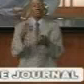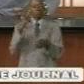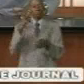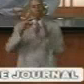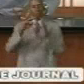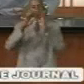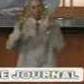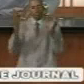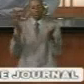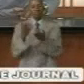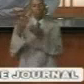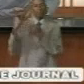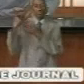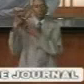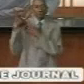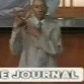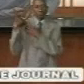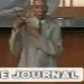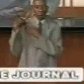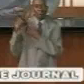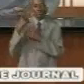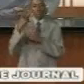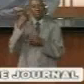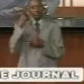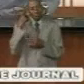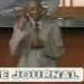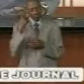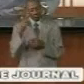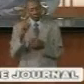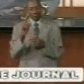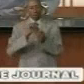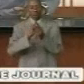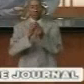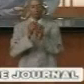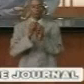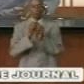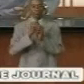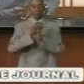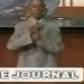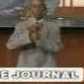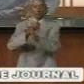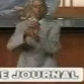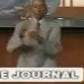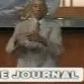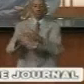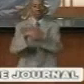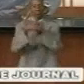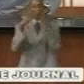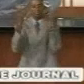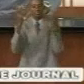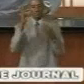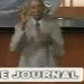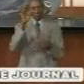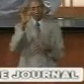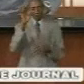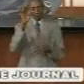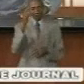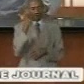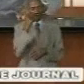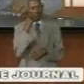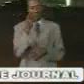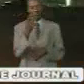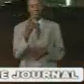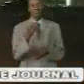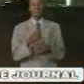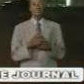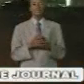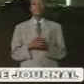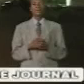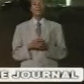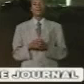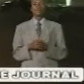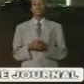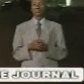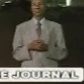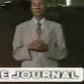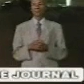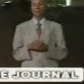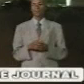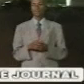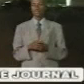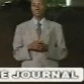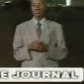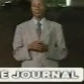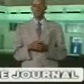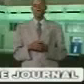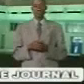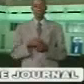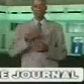de tous les responsables des instances en charge de la sécurisation de la ville de Kinshasa. Suivez. Tous les projecteurs